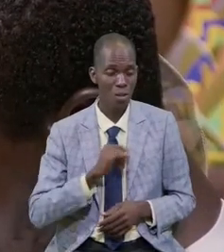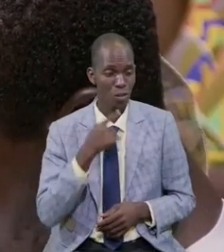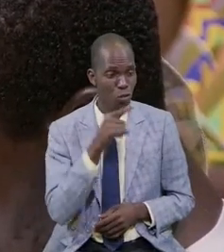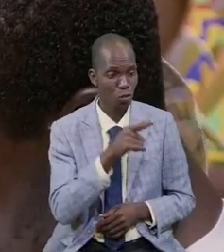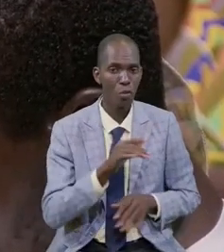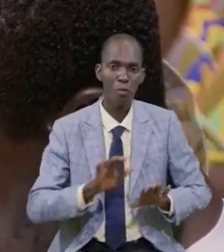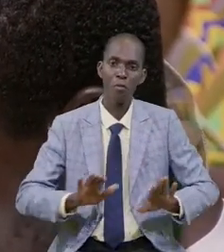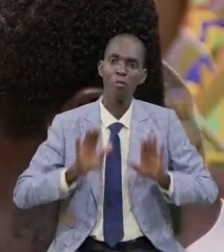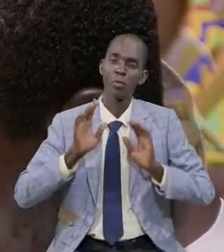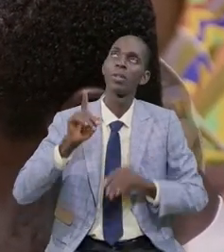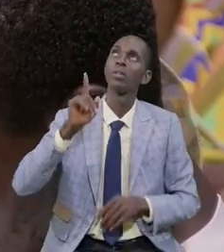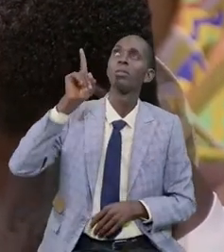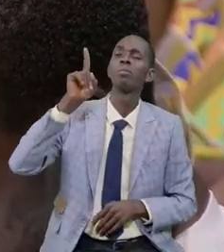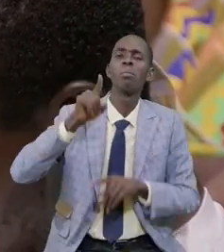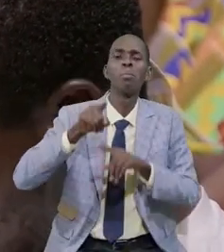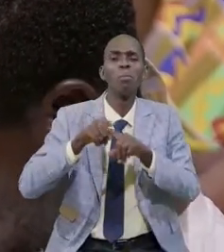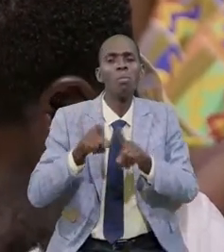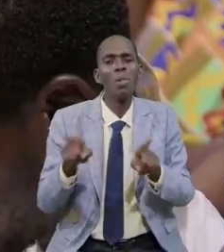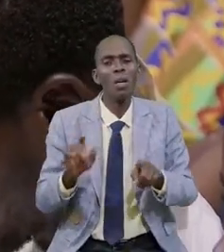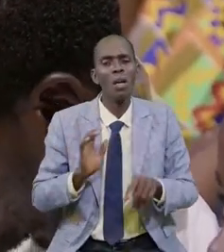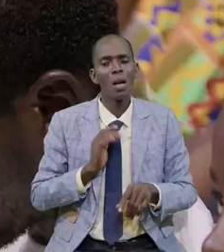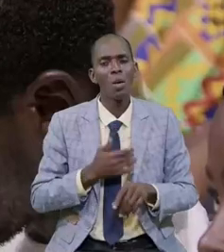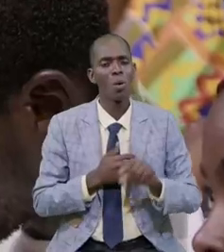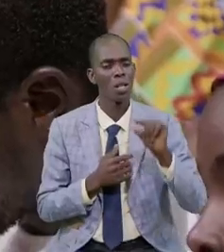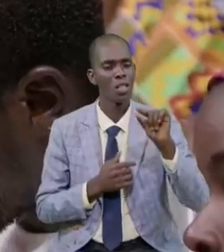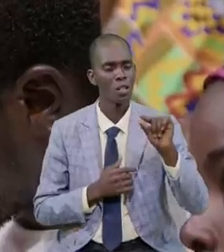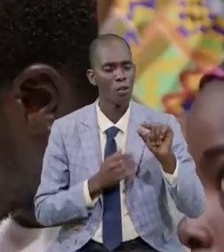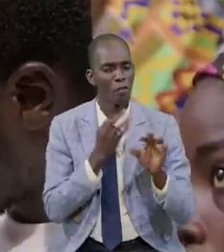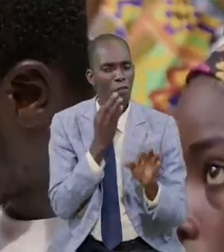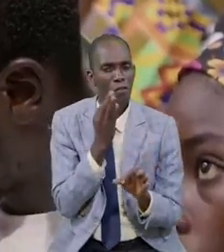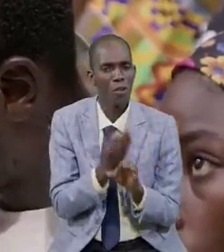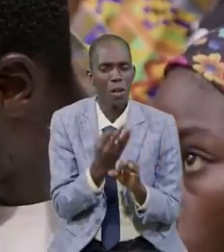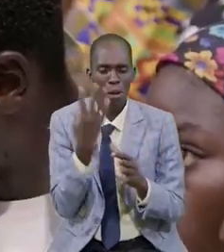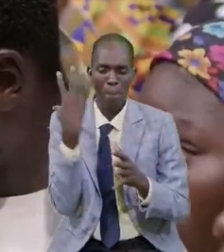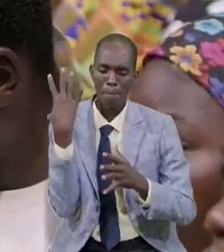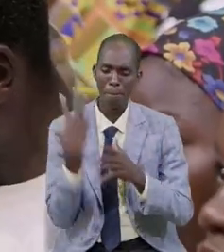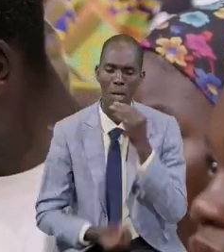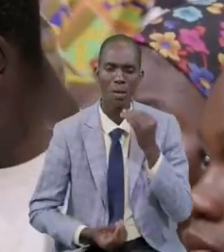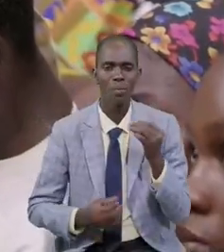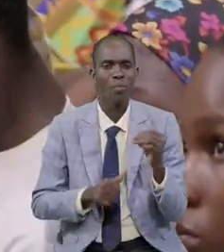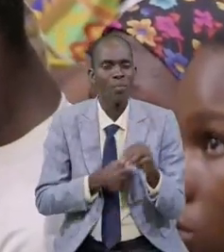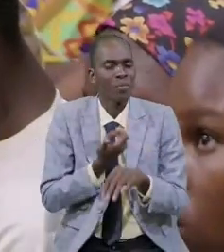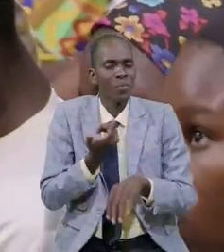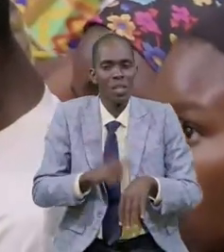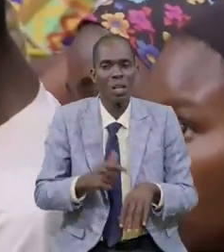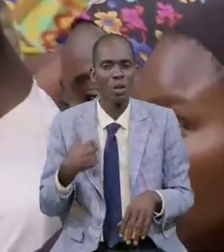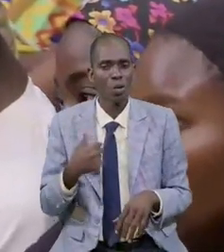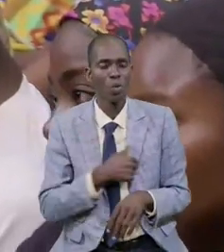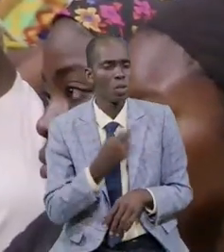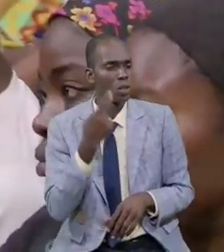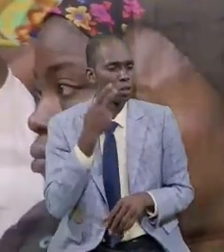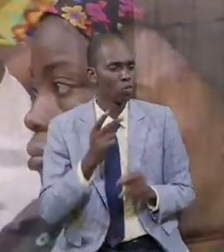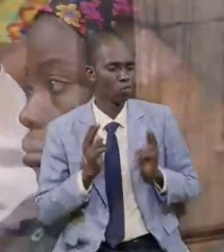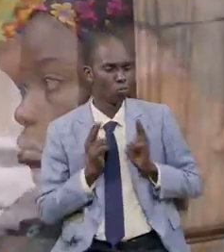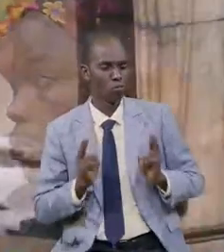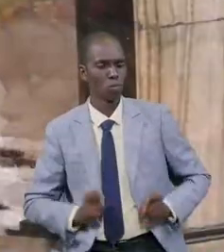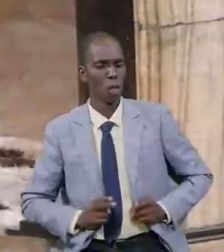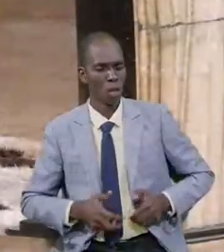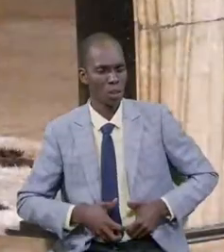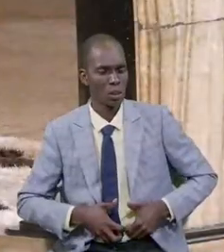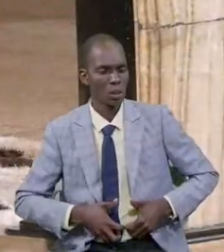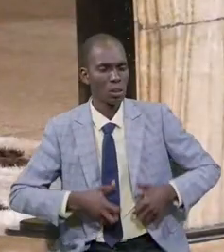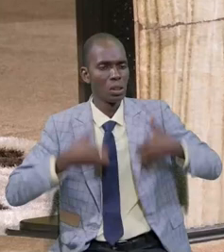Mais notre petite foi va s'évaporer lorsque nous voyons la furie des hommes